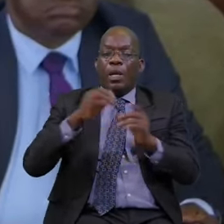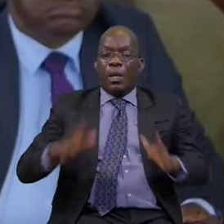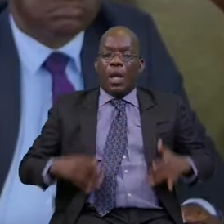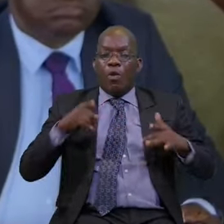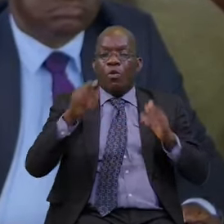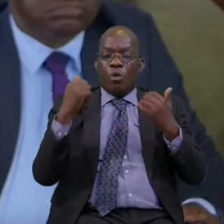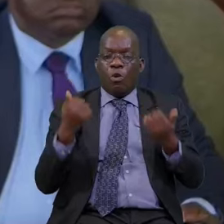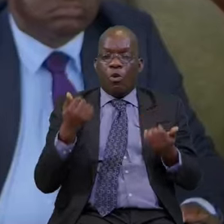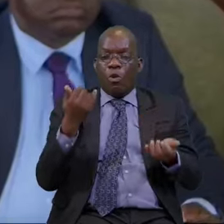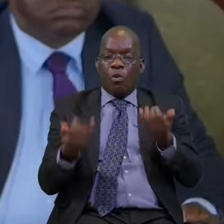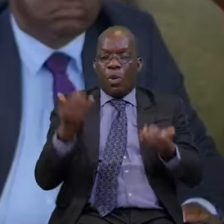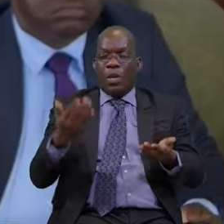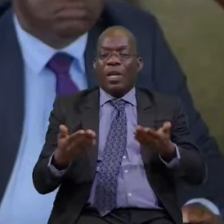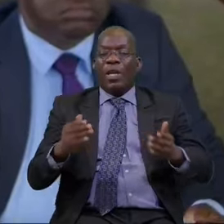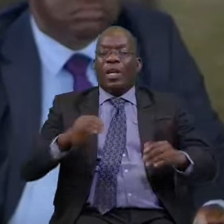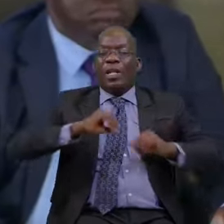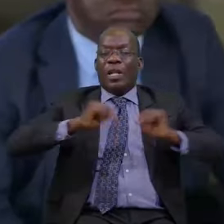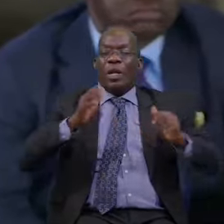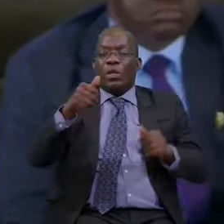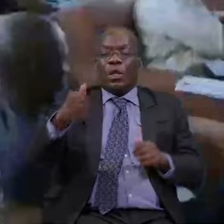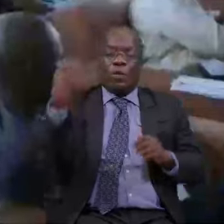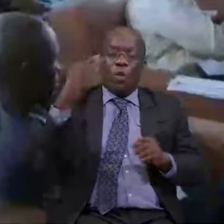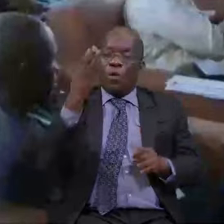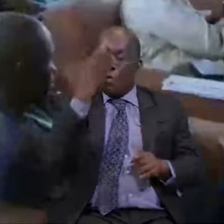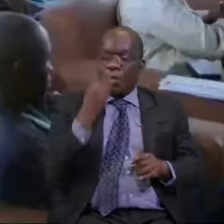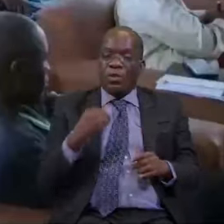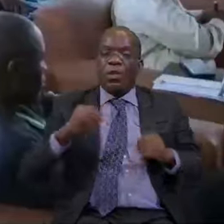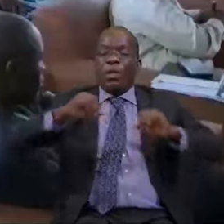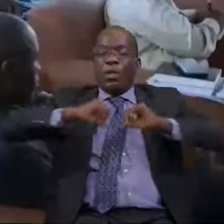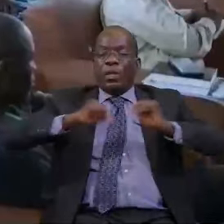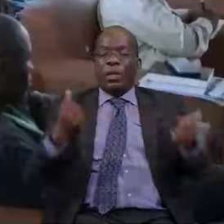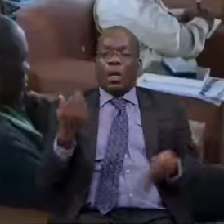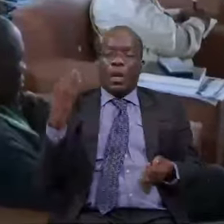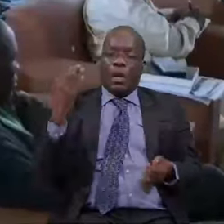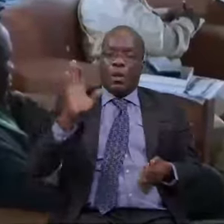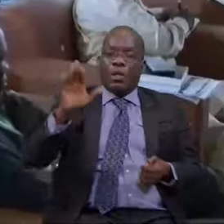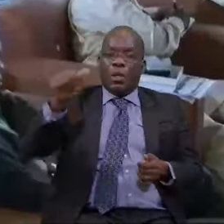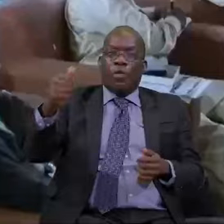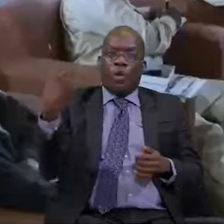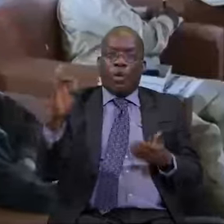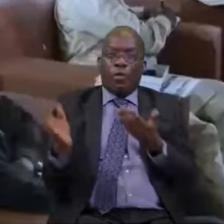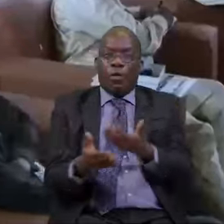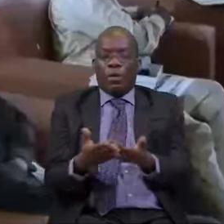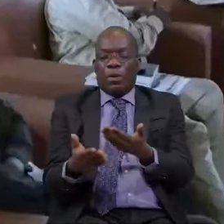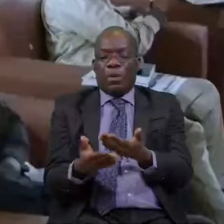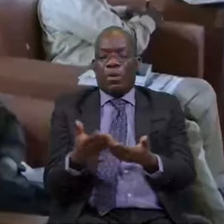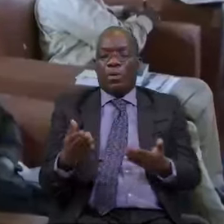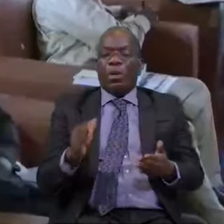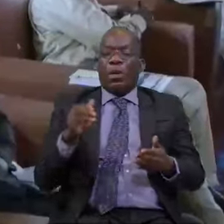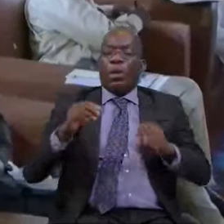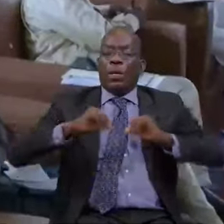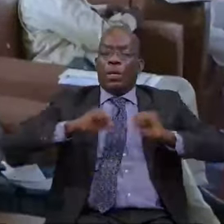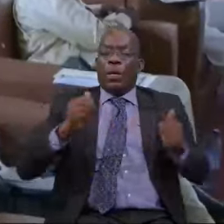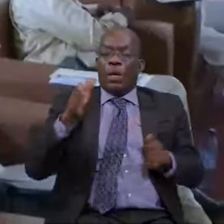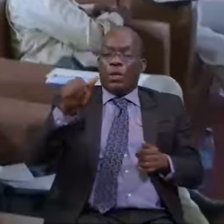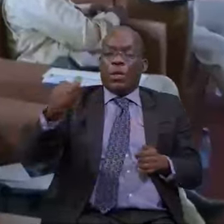chose. Vous pouvez vous renoncer. Vous pouvez renoncer au même. Vous pouvez vous priver du